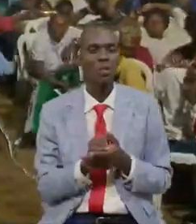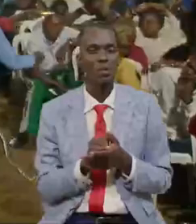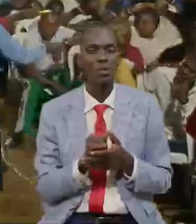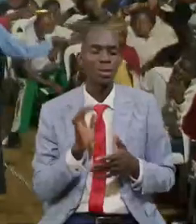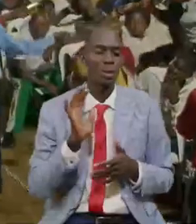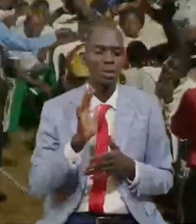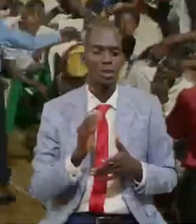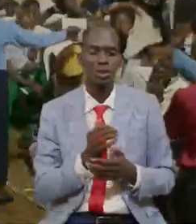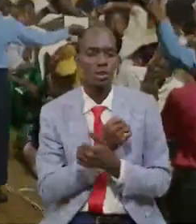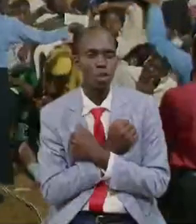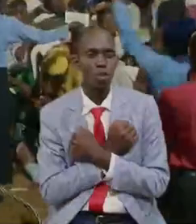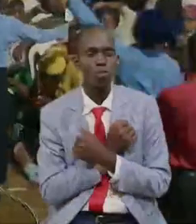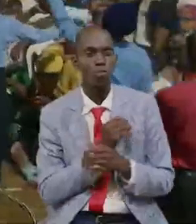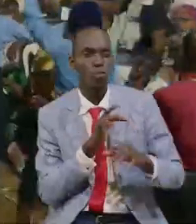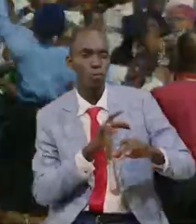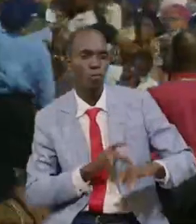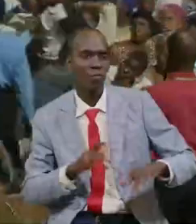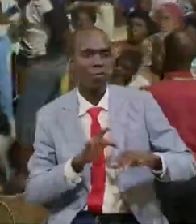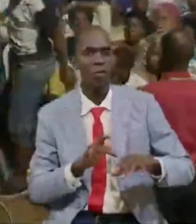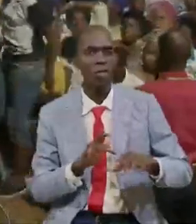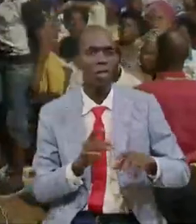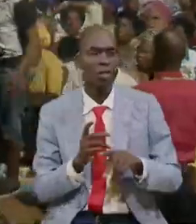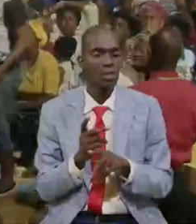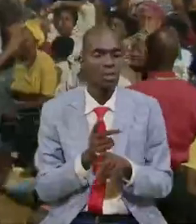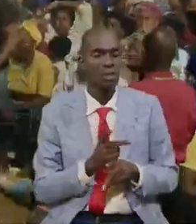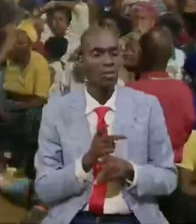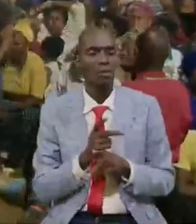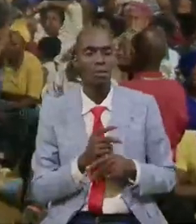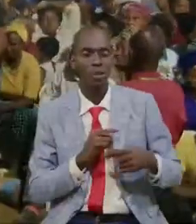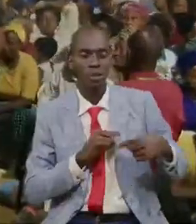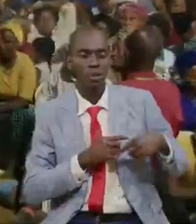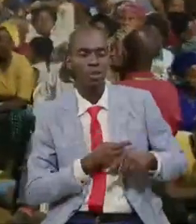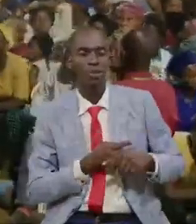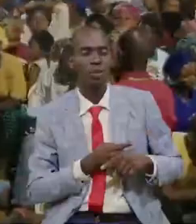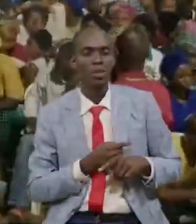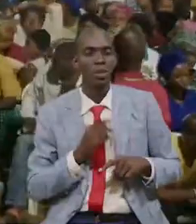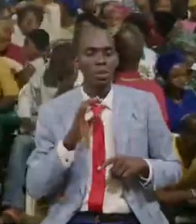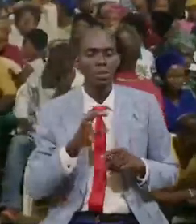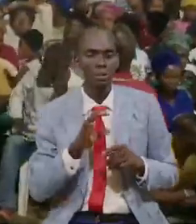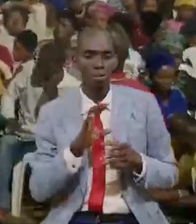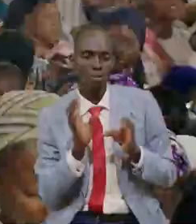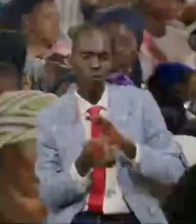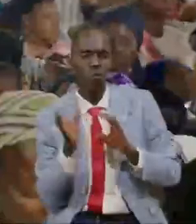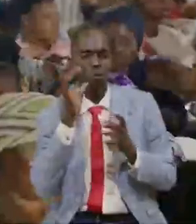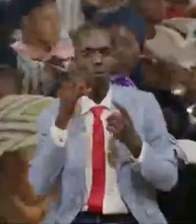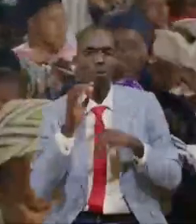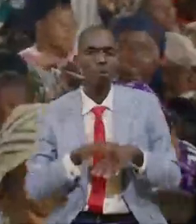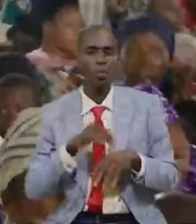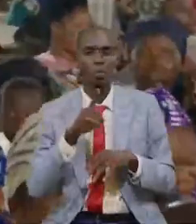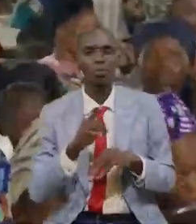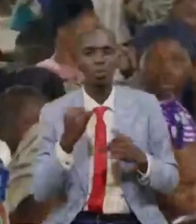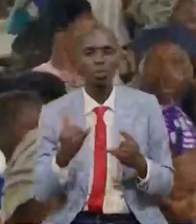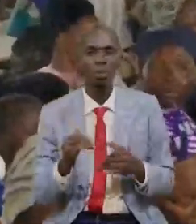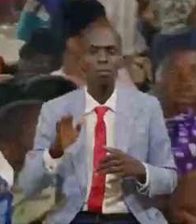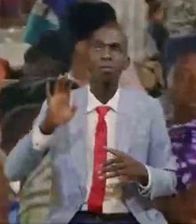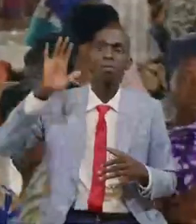son amour, sa compassion, ses soins, sa guérison, que sa conversion vienne à vous.